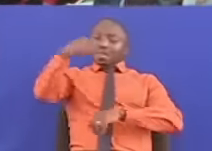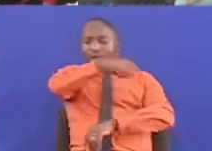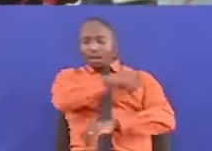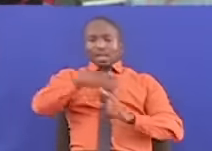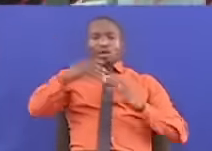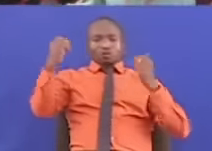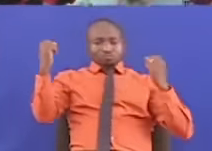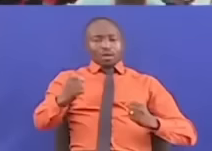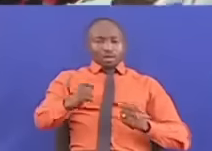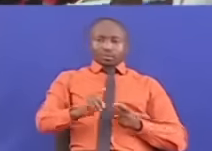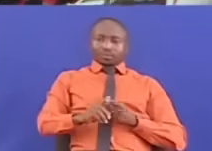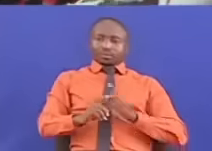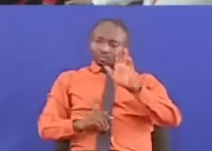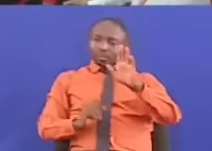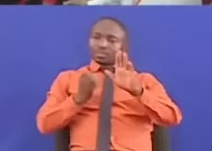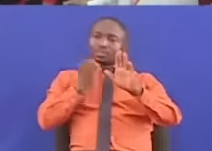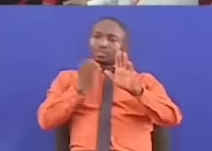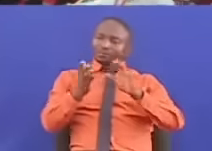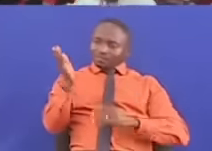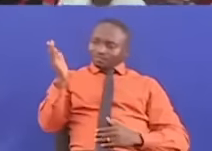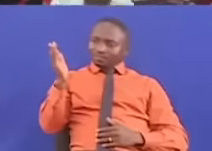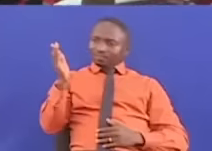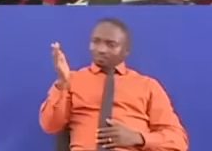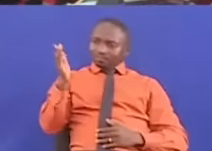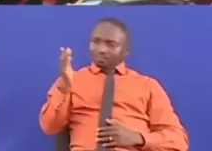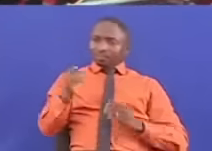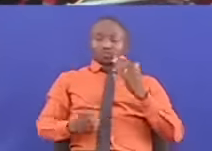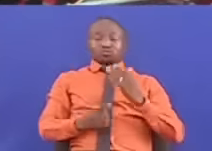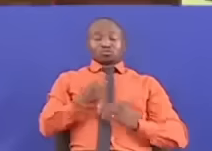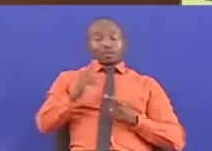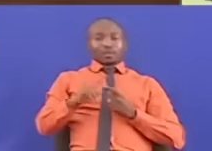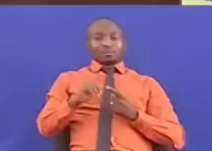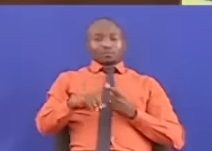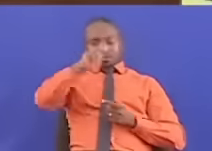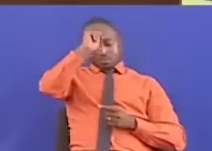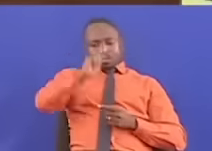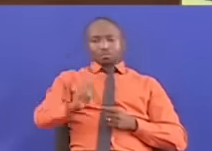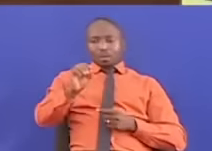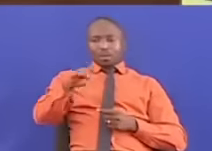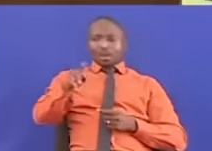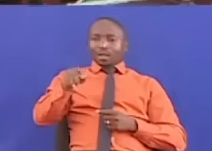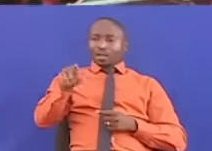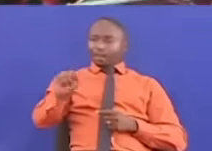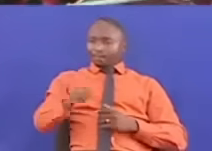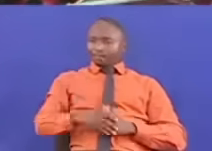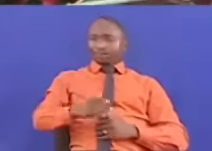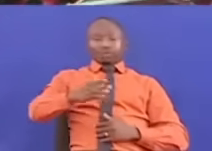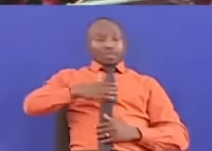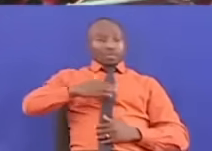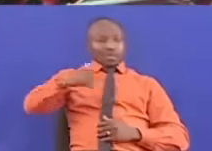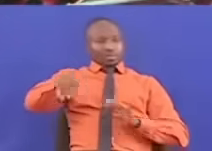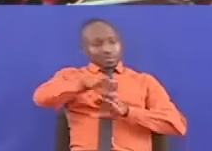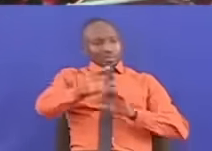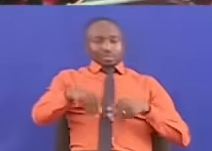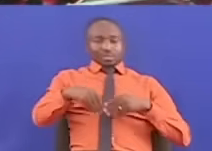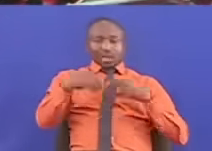pia meshi m kuna taara kwa meshi maganga asante mwy nataka